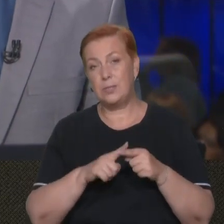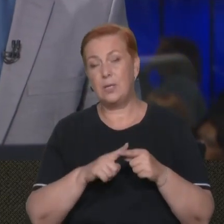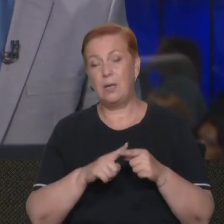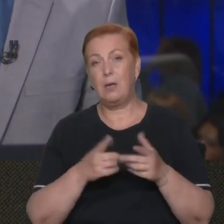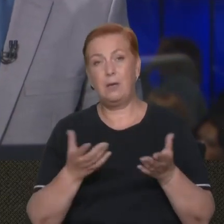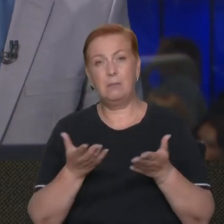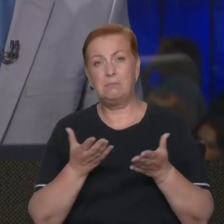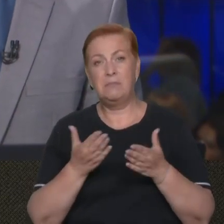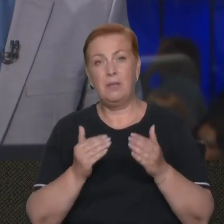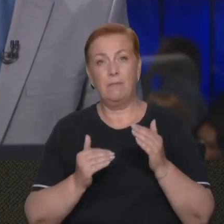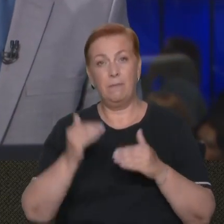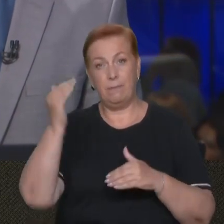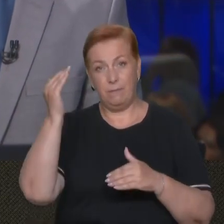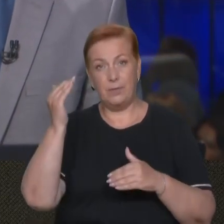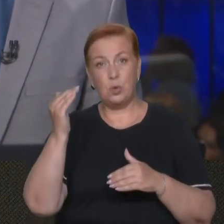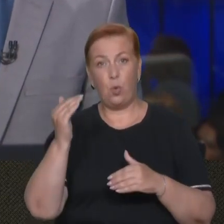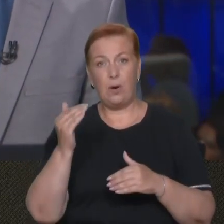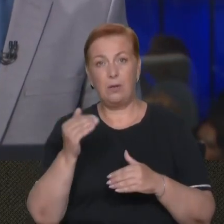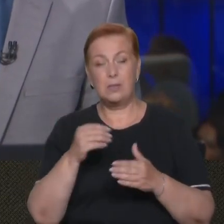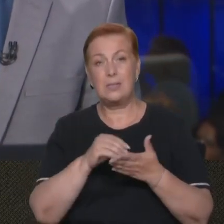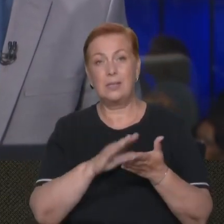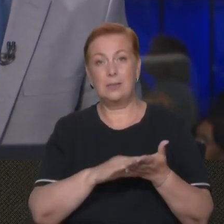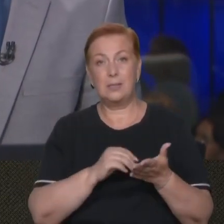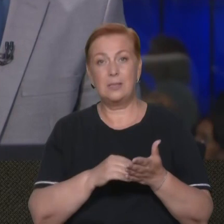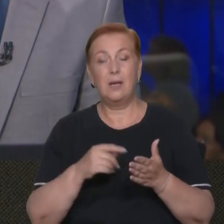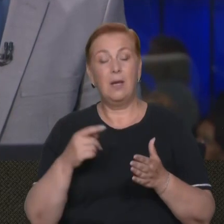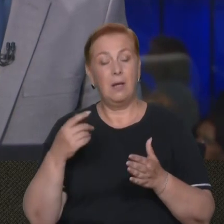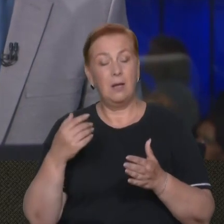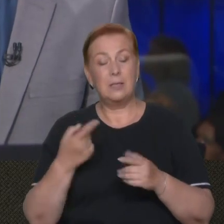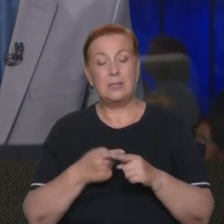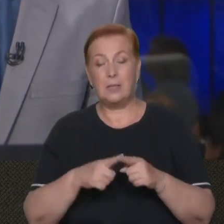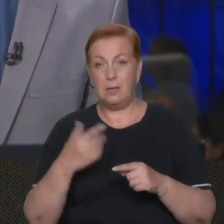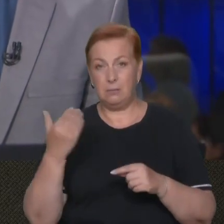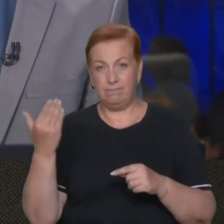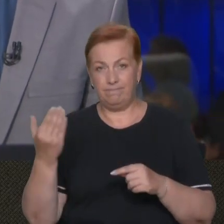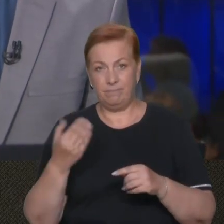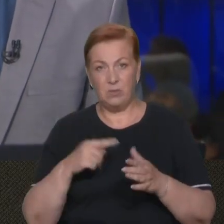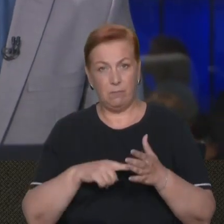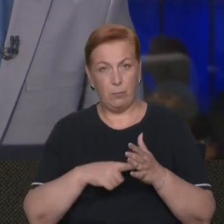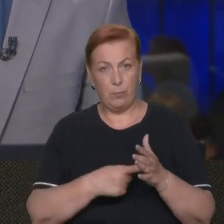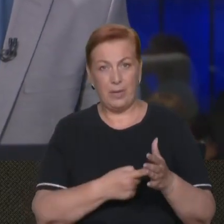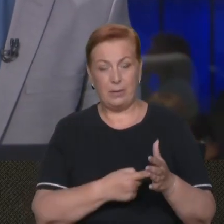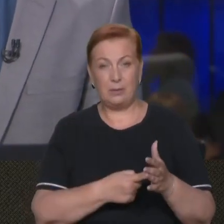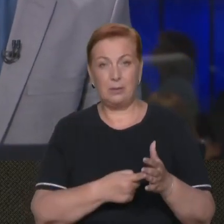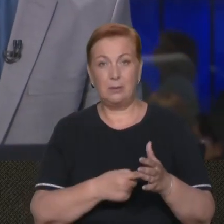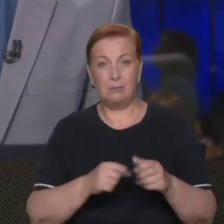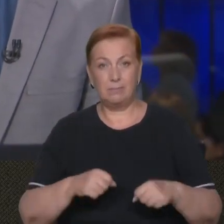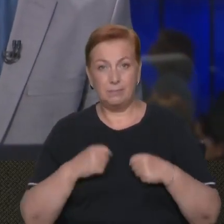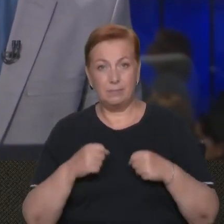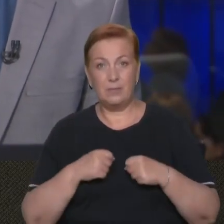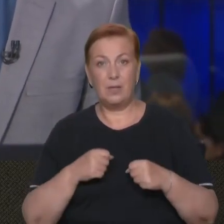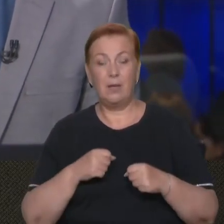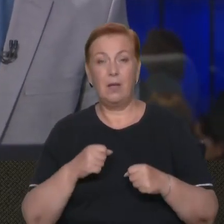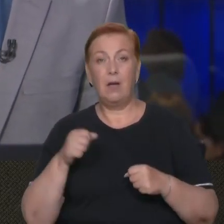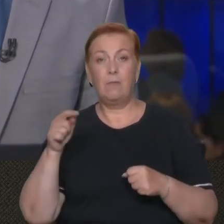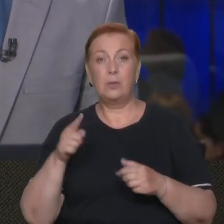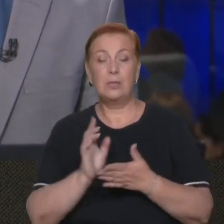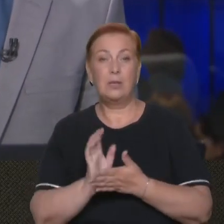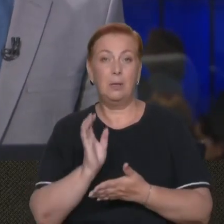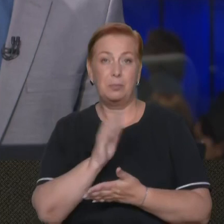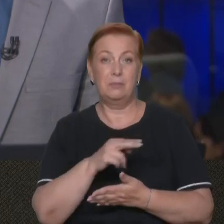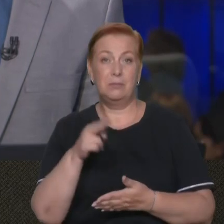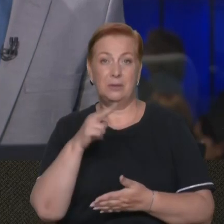Це вперта наполегливість, з якою вони продовжували надсилати ті диверсійно-розвідувальні групи, які вже не